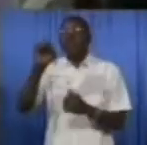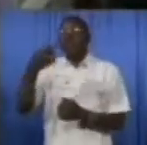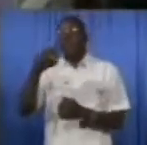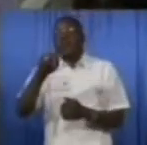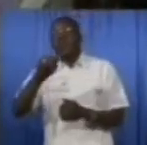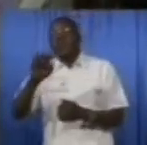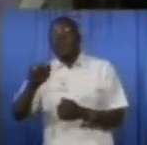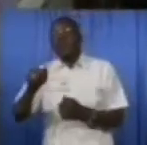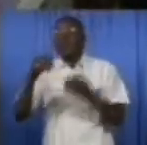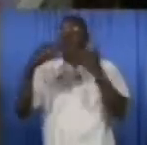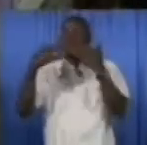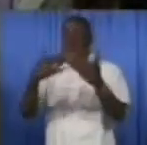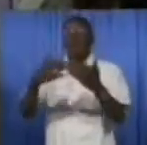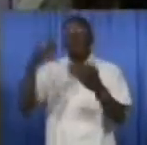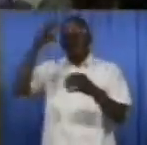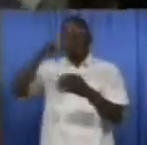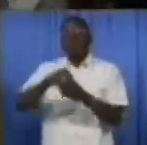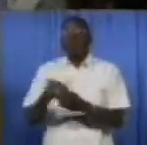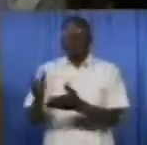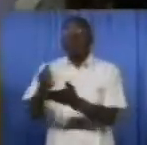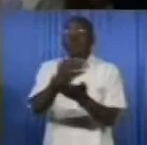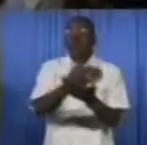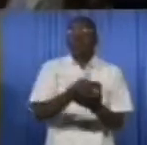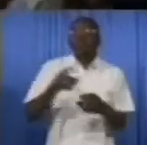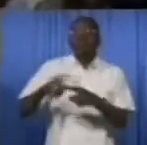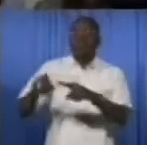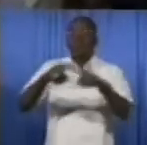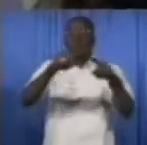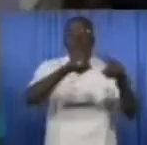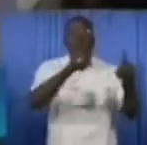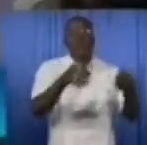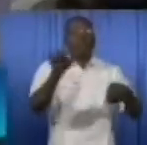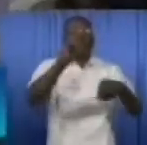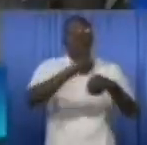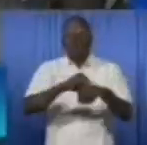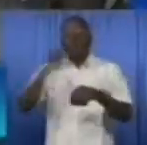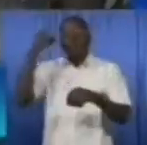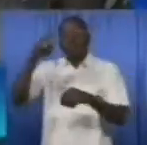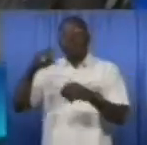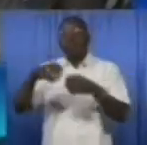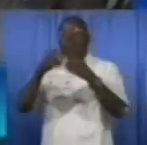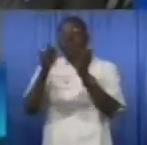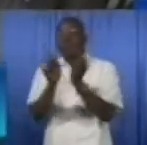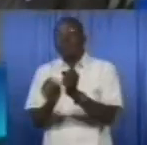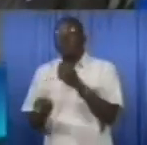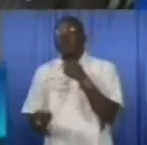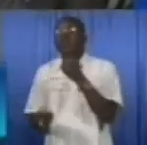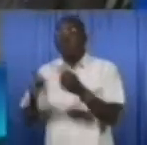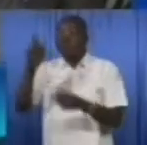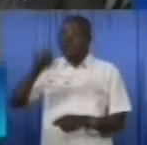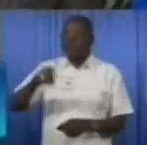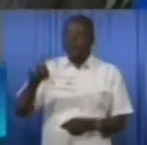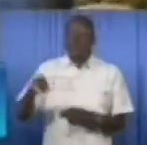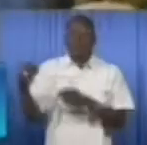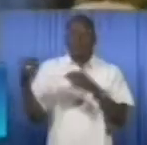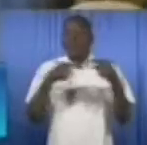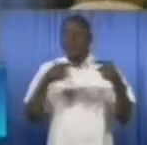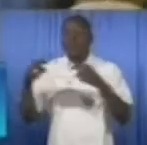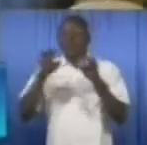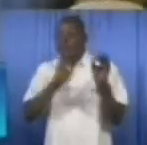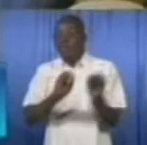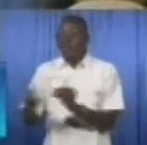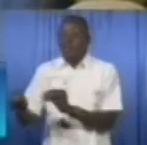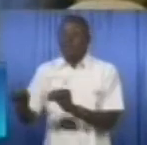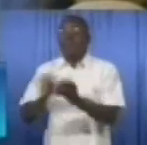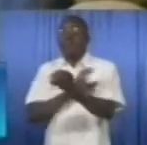a salué la constance dans la mobilisation des différentes structures syndicales. Elle a réaffirmé la nécessité d'une lutte organisée en vue